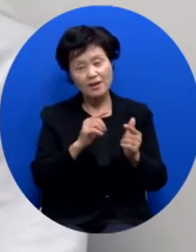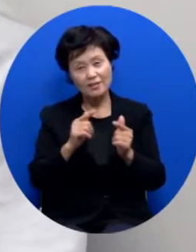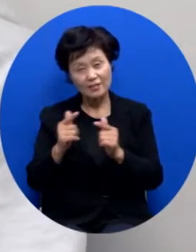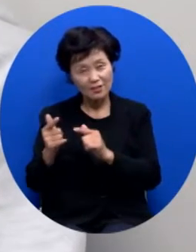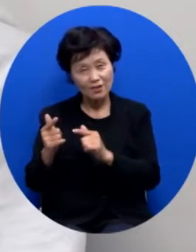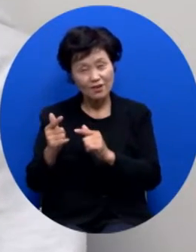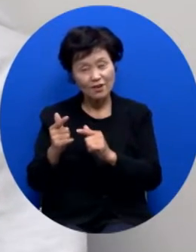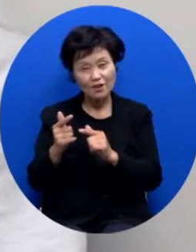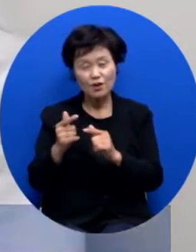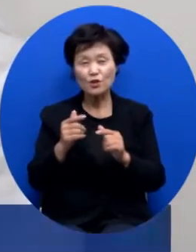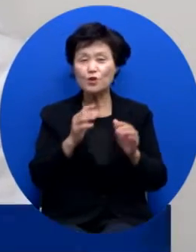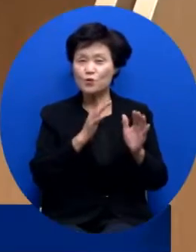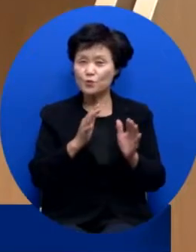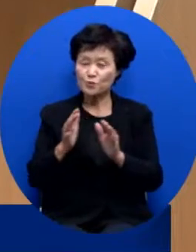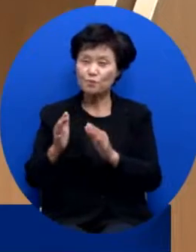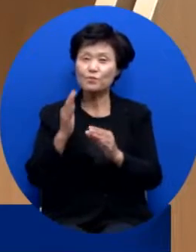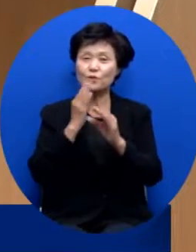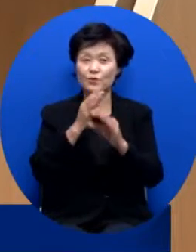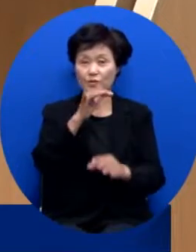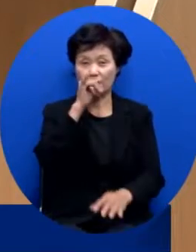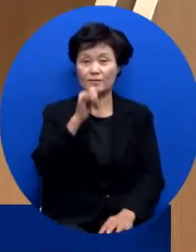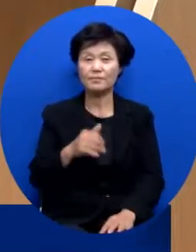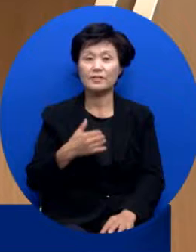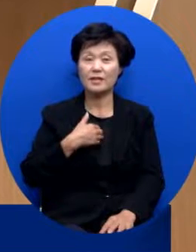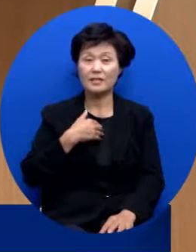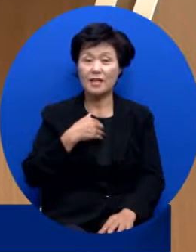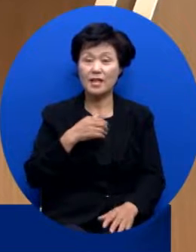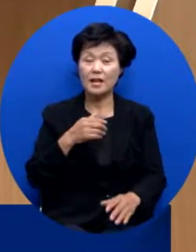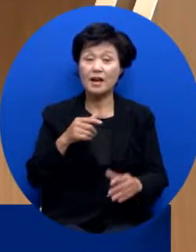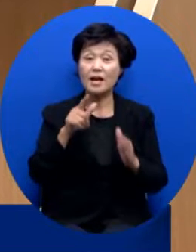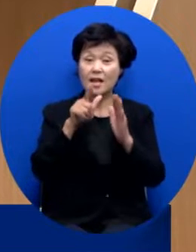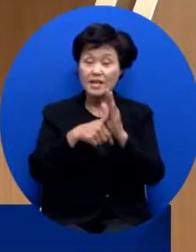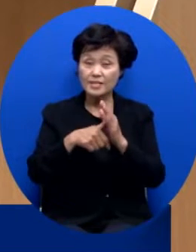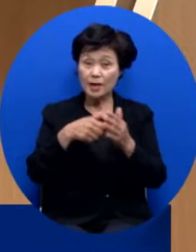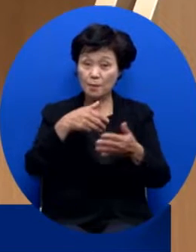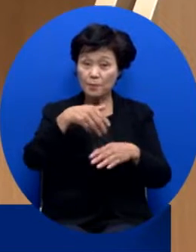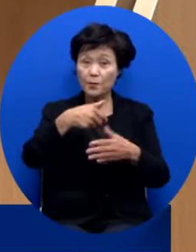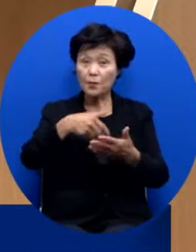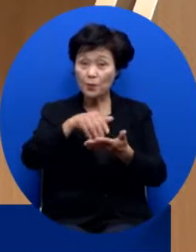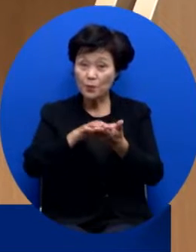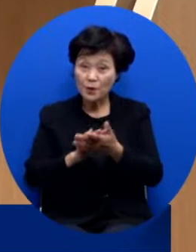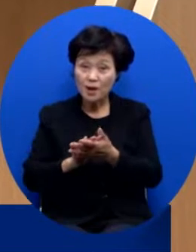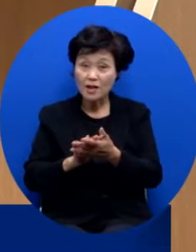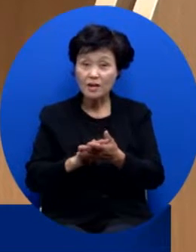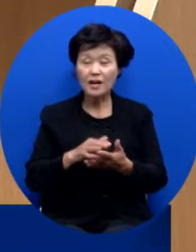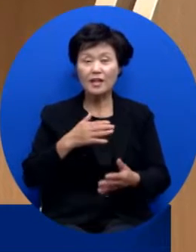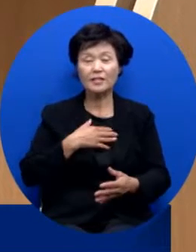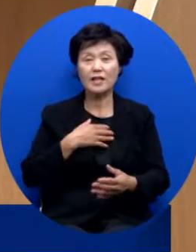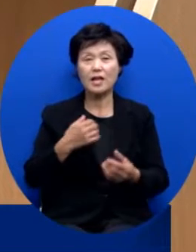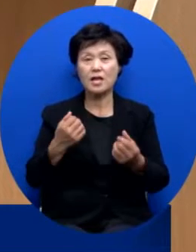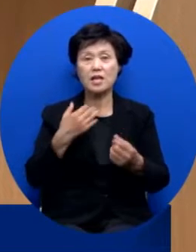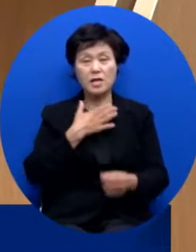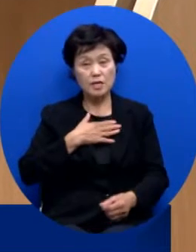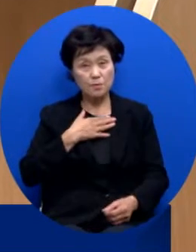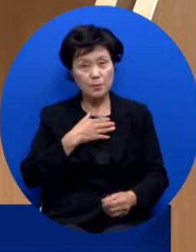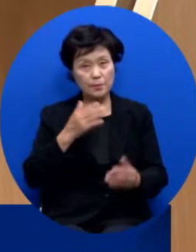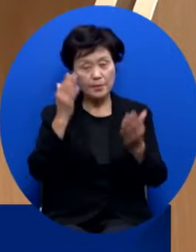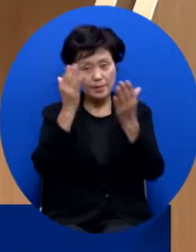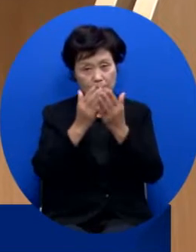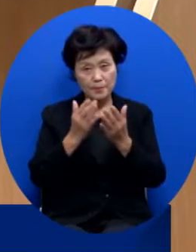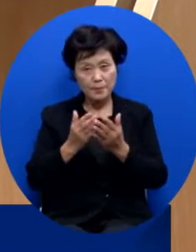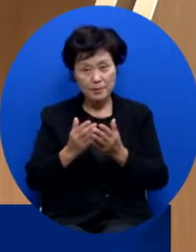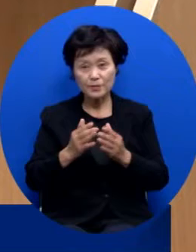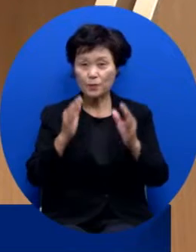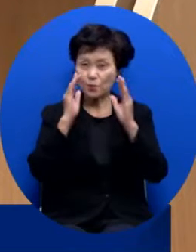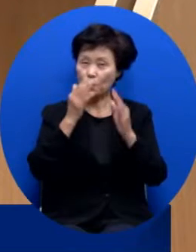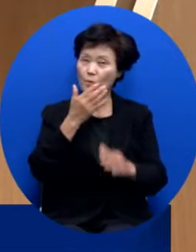제가 시간표를 짜니까 제 몸 컨디션에 맞춰서 제가 유연하게 시간표대로 활동할 수 있는 거고 또 좋은 점은